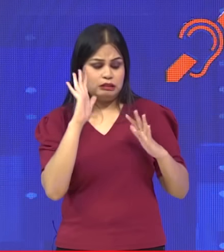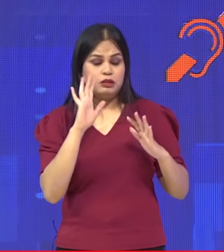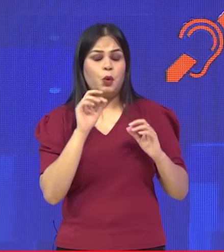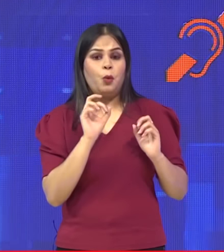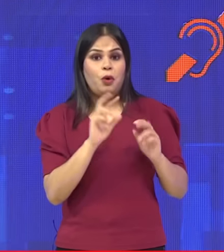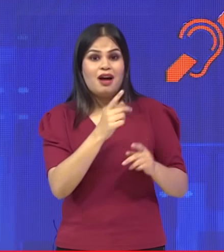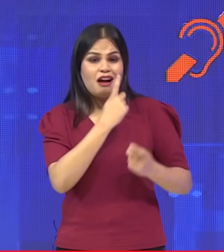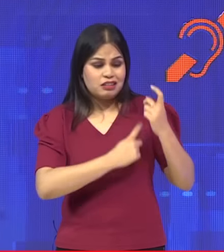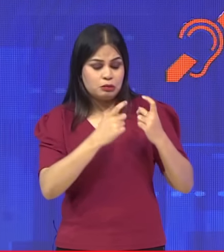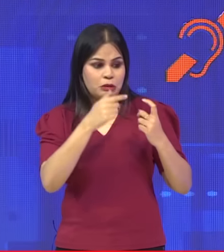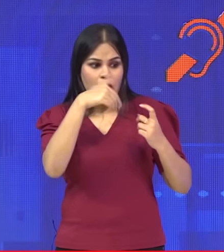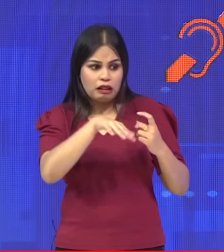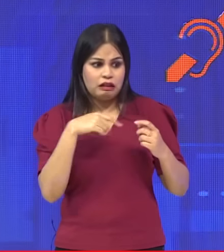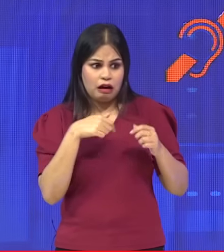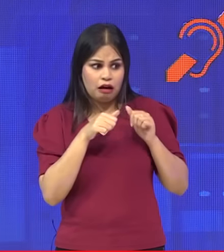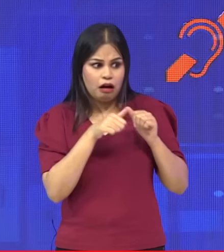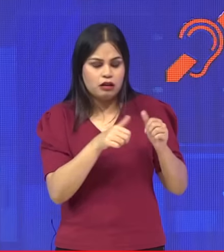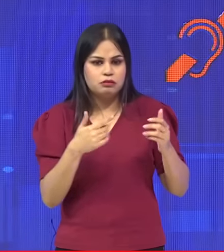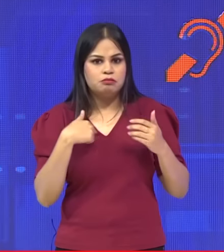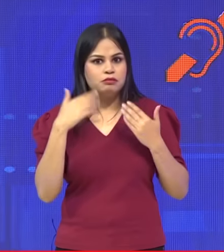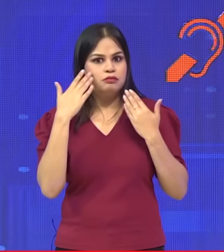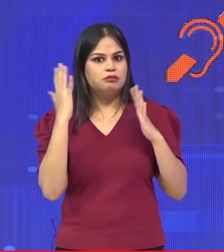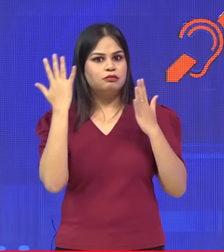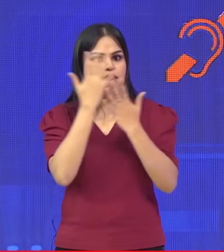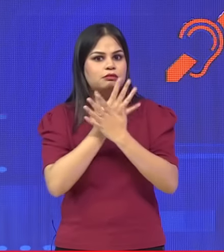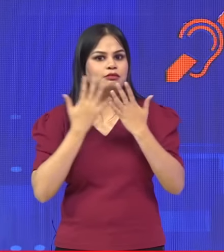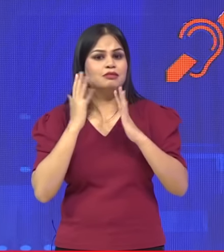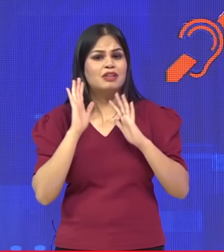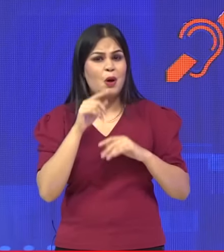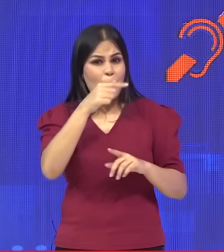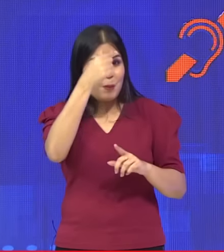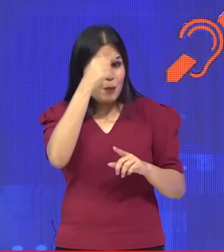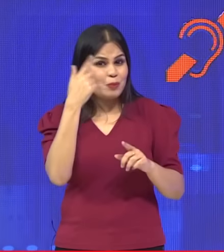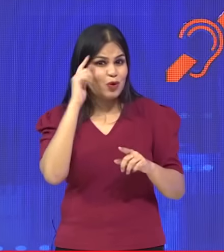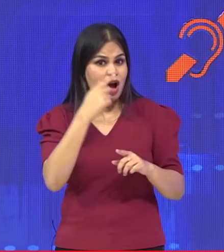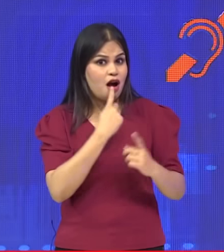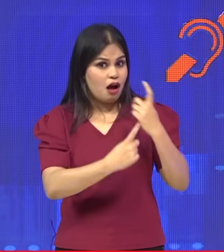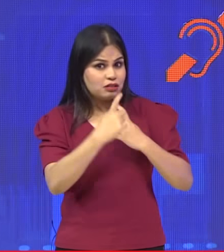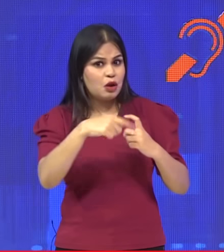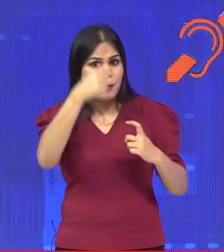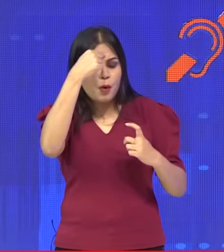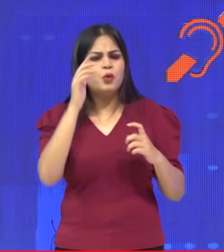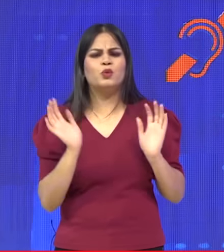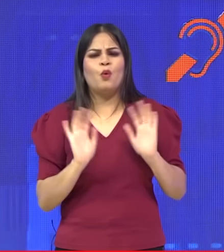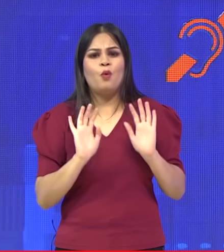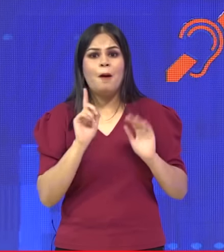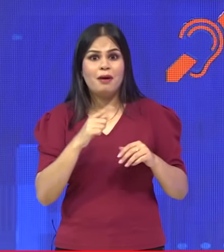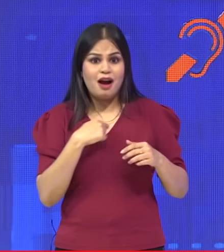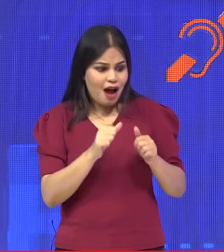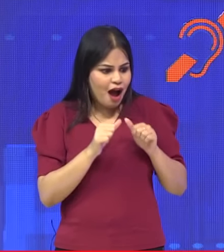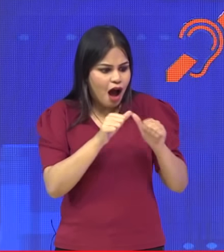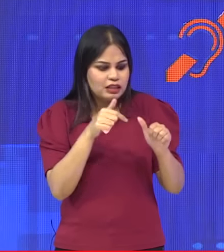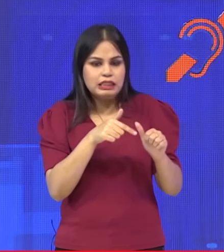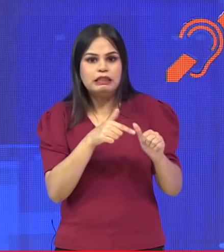पता नहीं क्या-क्या जवाब मैं दूंगा प्रॉब्लम आपके पूछने से नहीं है की मैं जब आपके